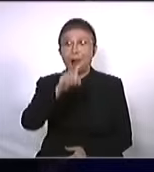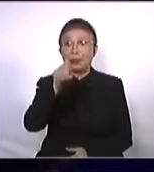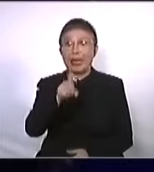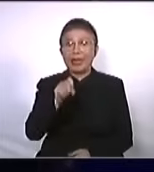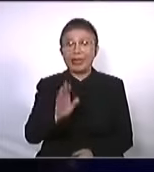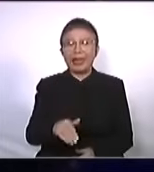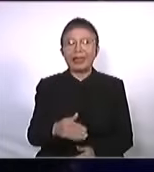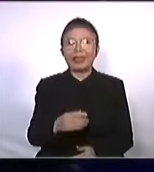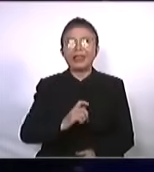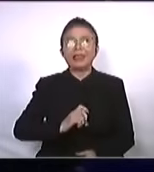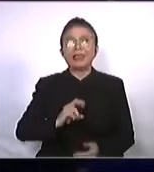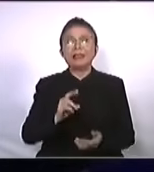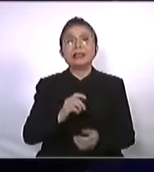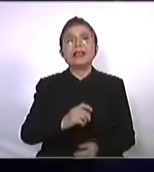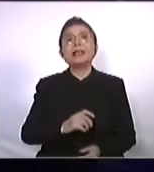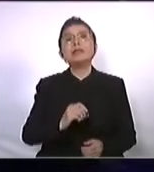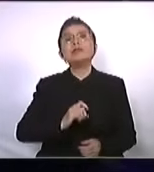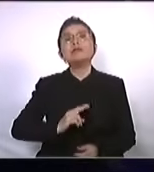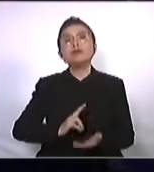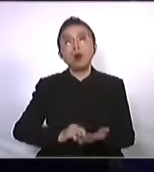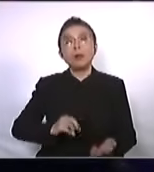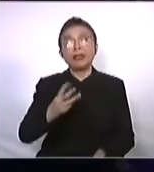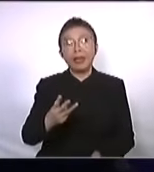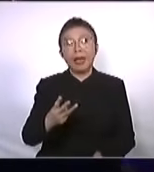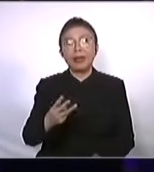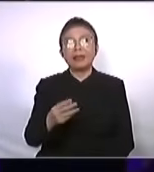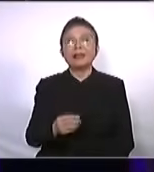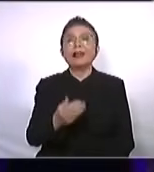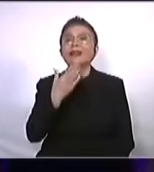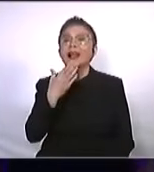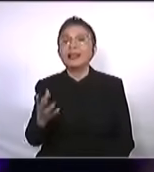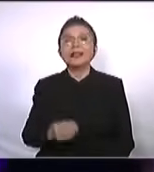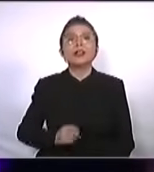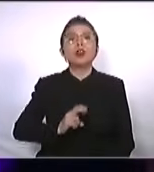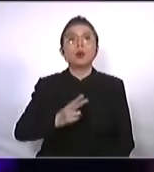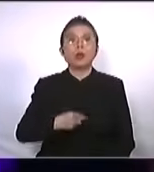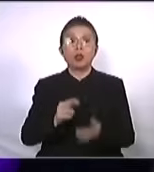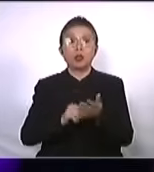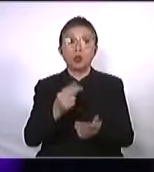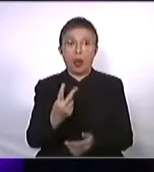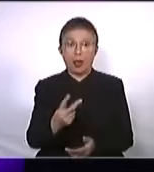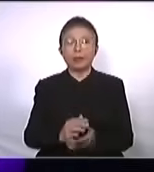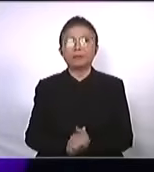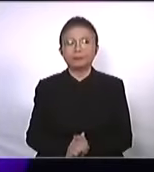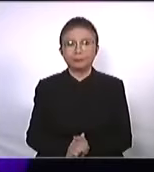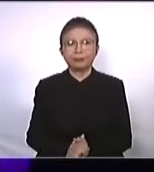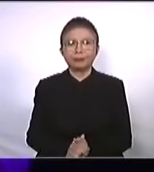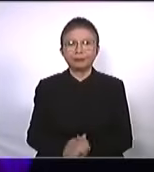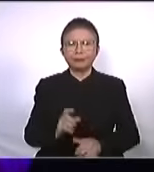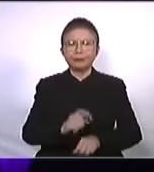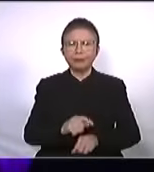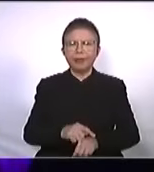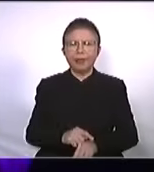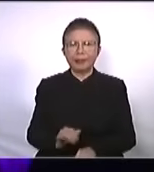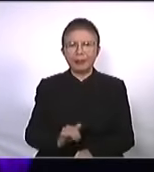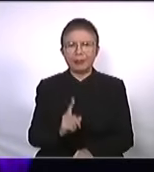dari cawapres 3 ke cawapres DU sama ru-nya seperti tadi Pak Mahfud waktu anda Kami